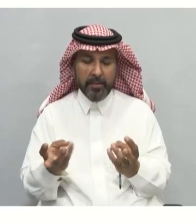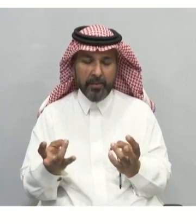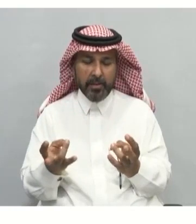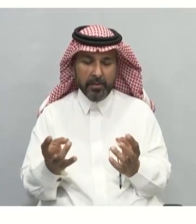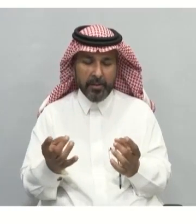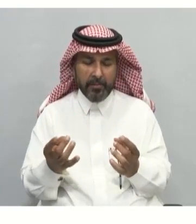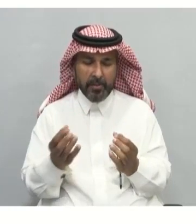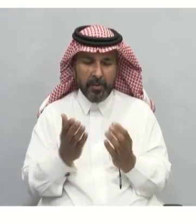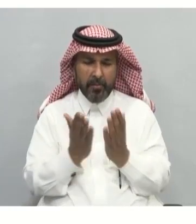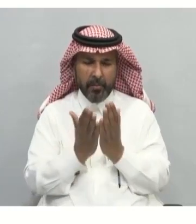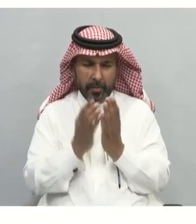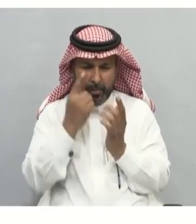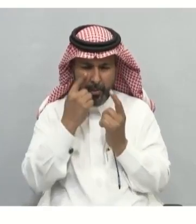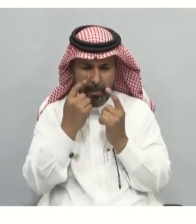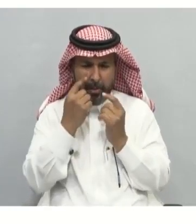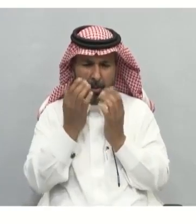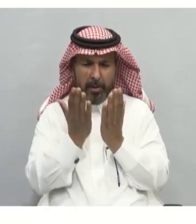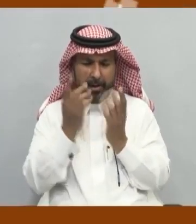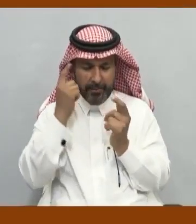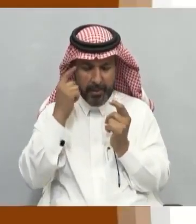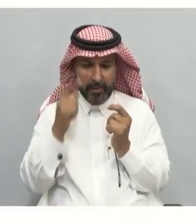عيناه رواه البخاري